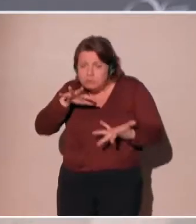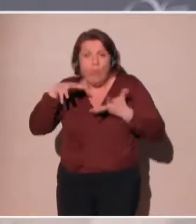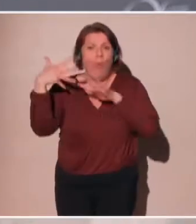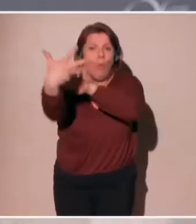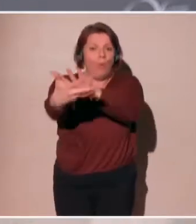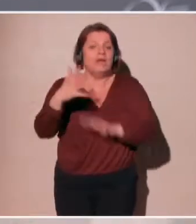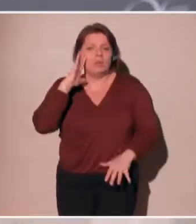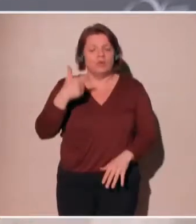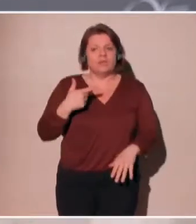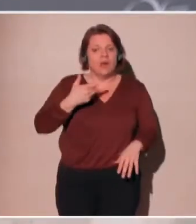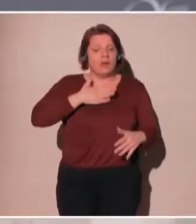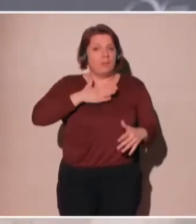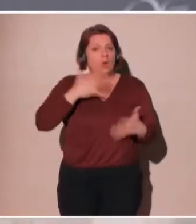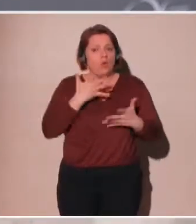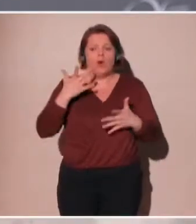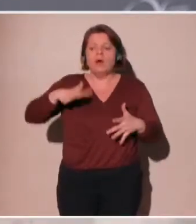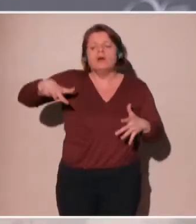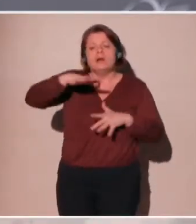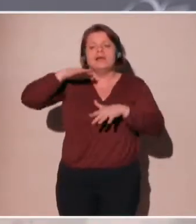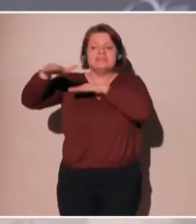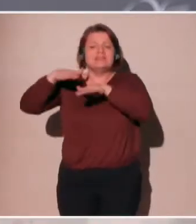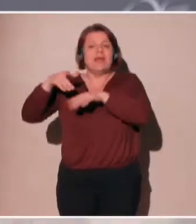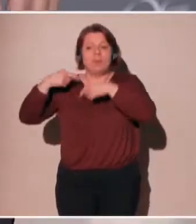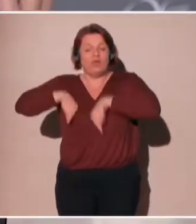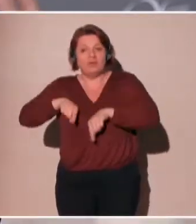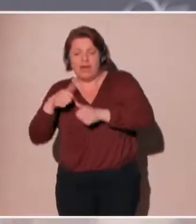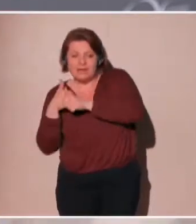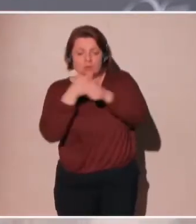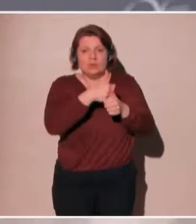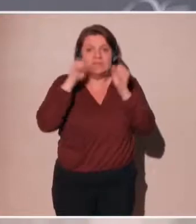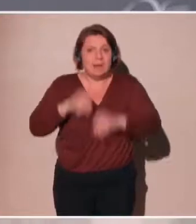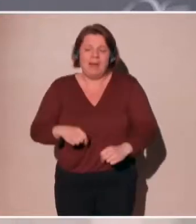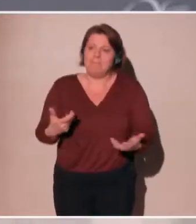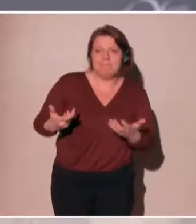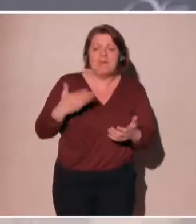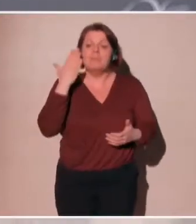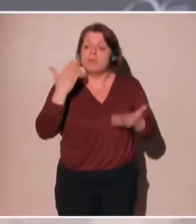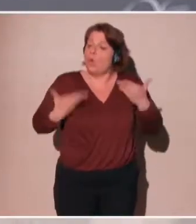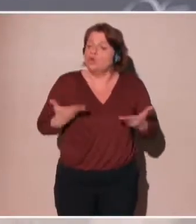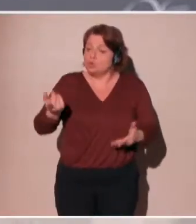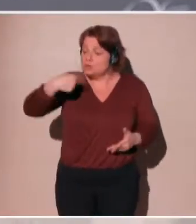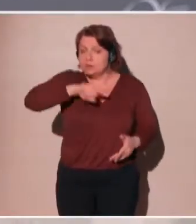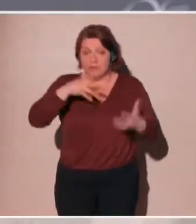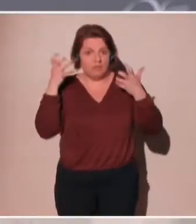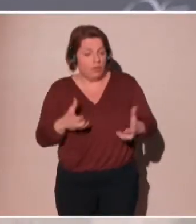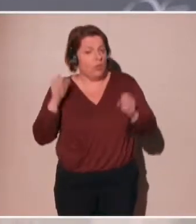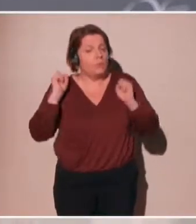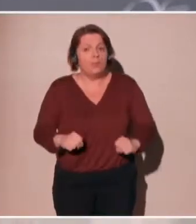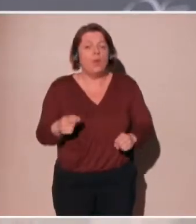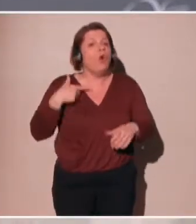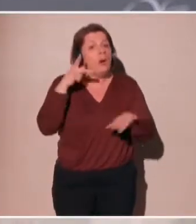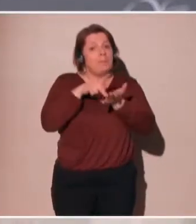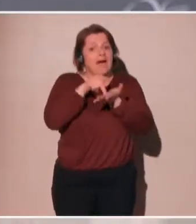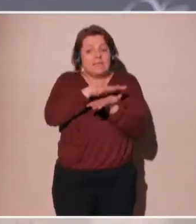la capacité de nos systèmes gouvernementaux à suivre le rythme. Si aujourd'hui vous le vouliez, vous pourriez tout simplement libérer un ensemble de microbes à